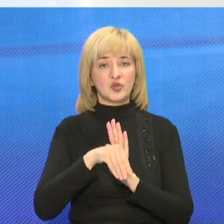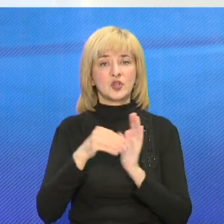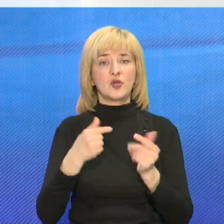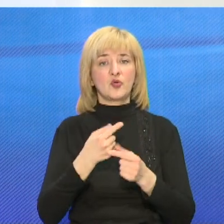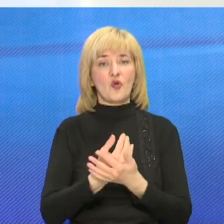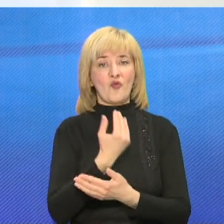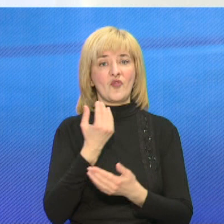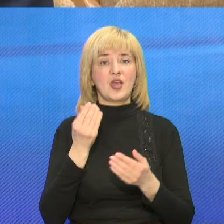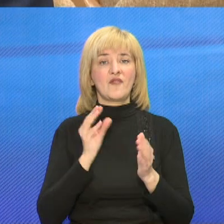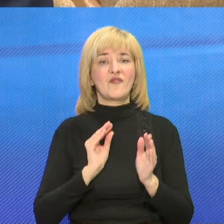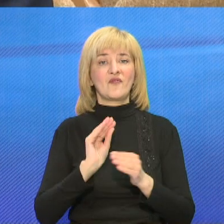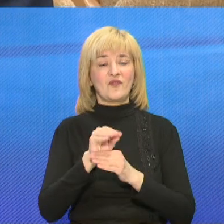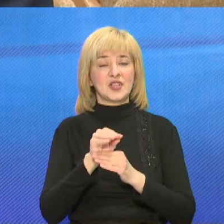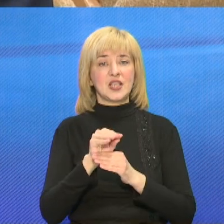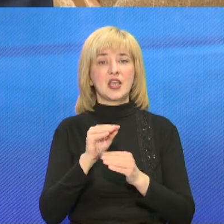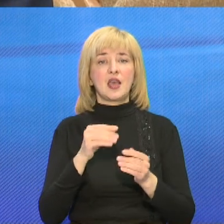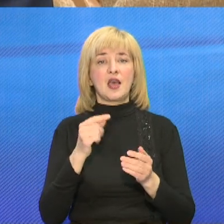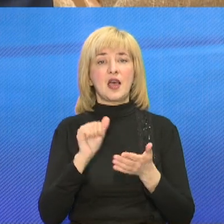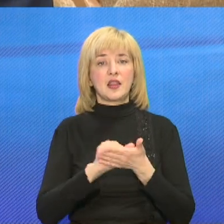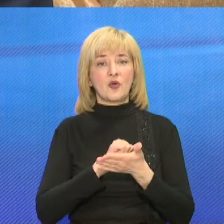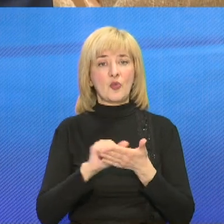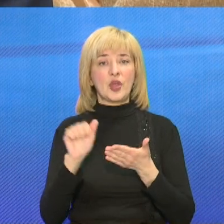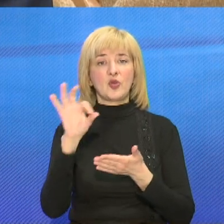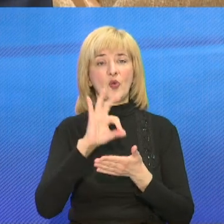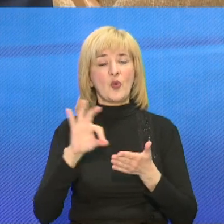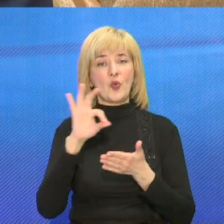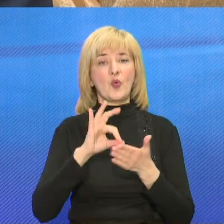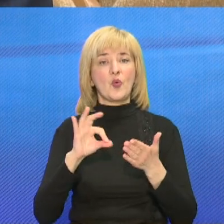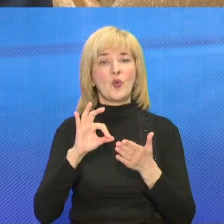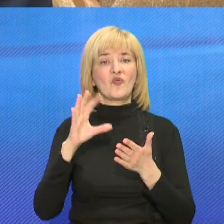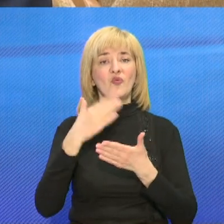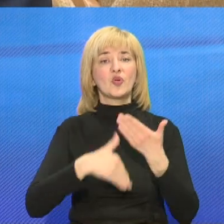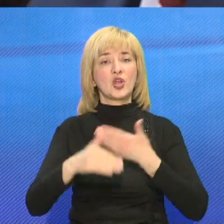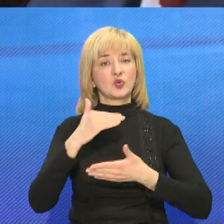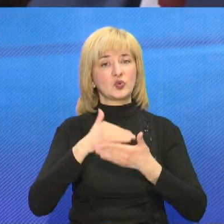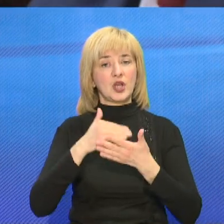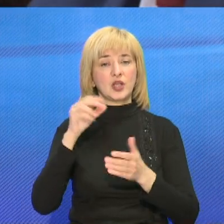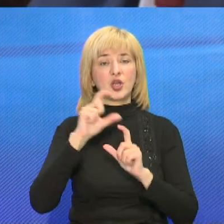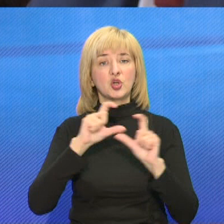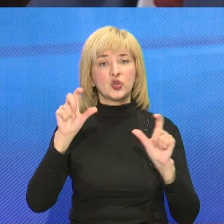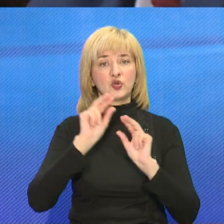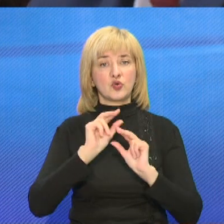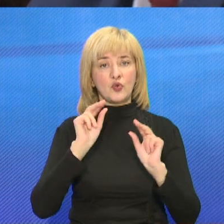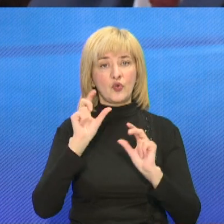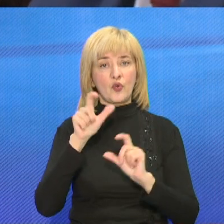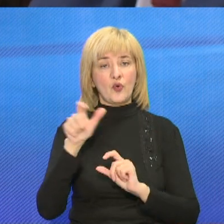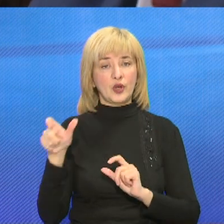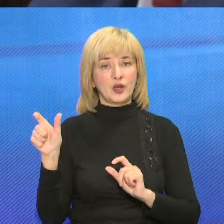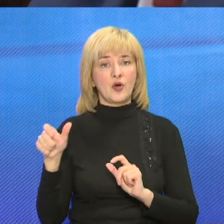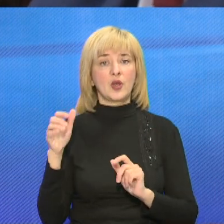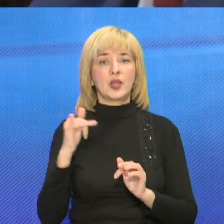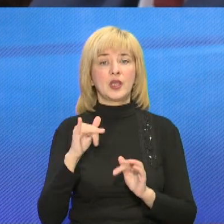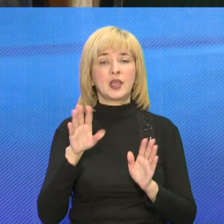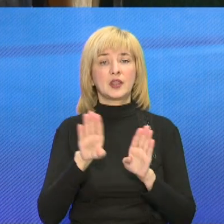аттестации ведаў школьников. У сувязі с чым великая адказнасць ускладзена на региональную систему адукации, педагогов и вучняў, якія